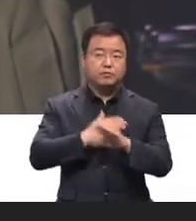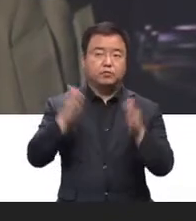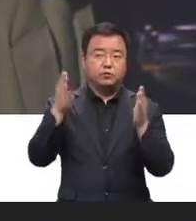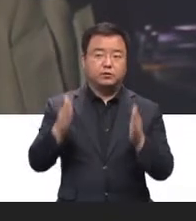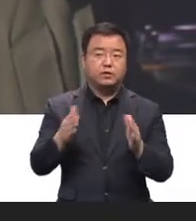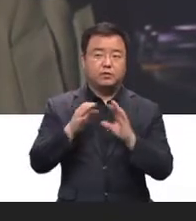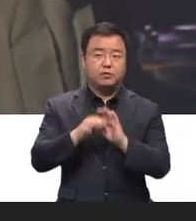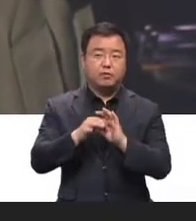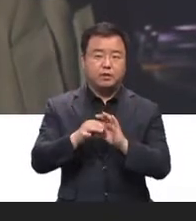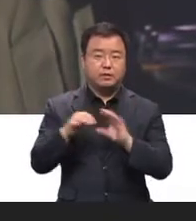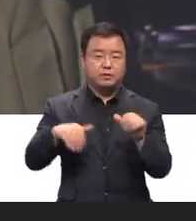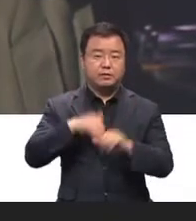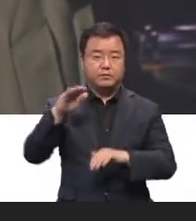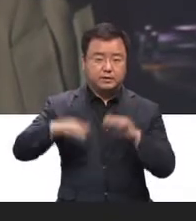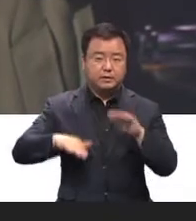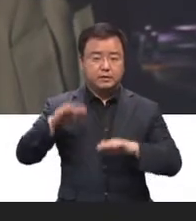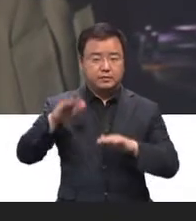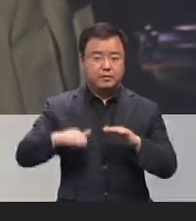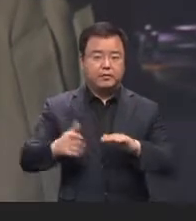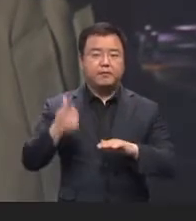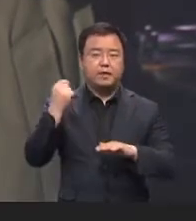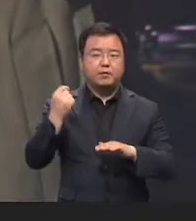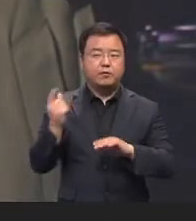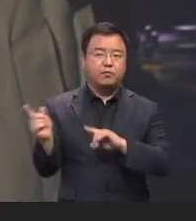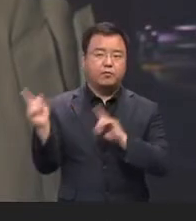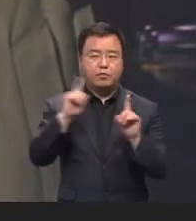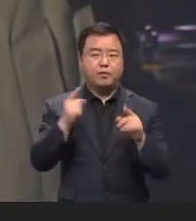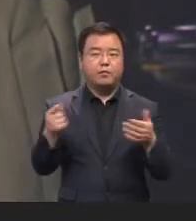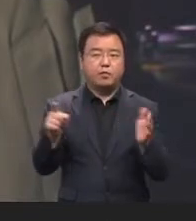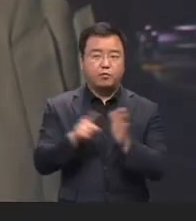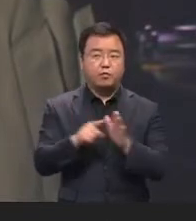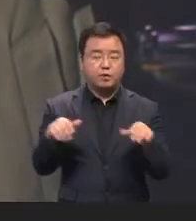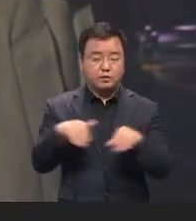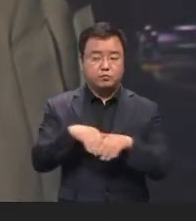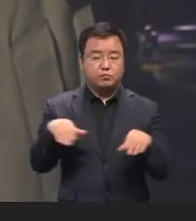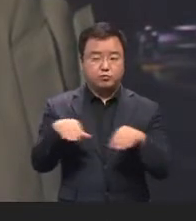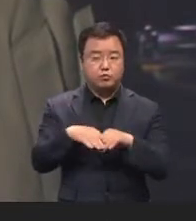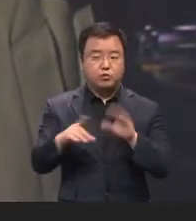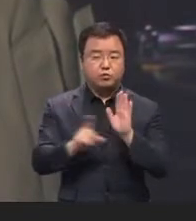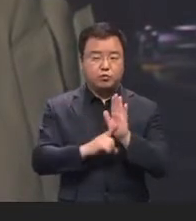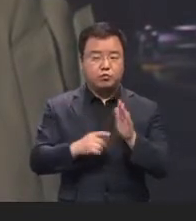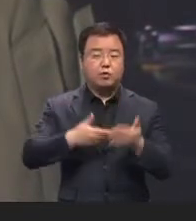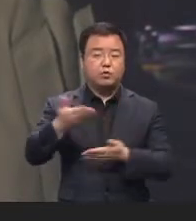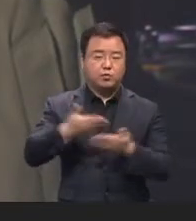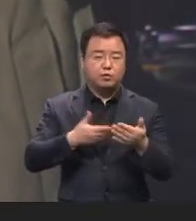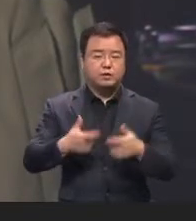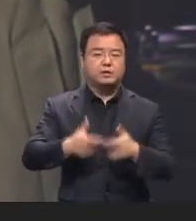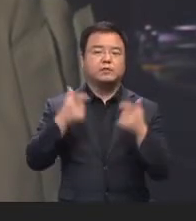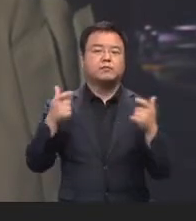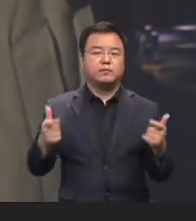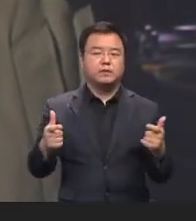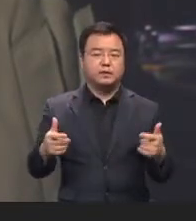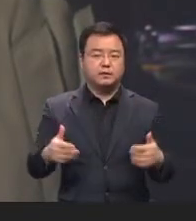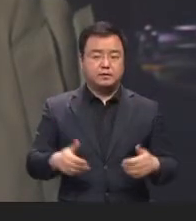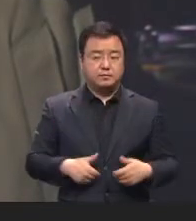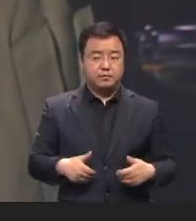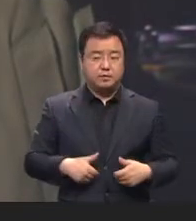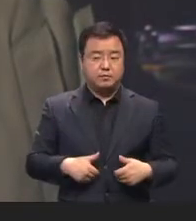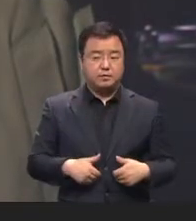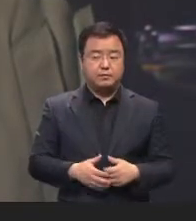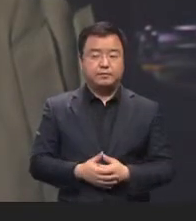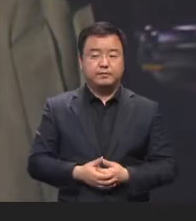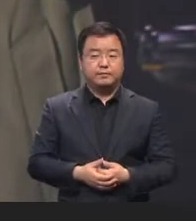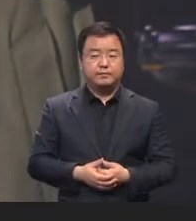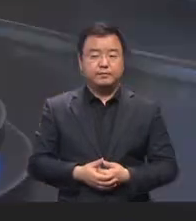민족 간의 차이를 빨리 동질성을 회복하려면 예 이런 대중 문화 공연 이라던가 문화 교류가 앞으로 더 많이 이루어져야 될 것